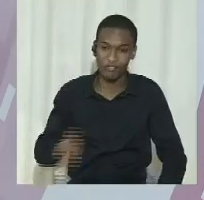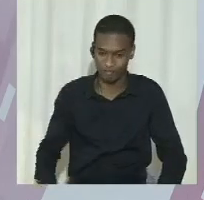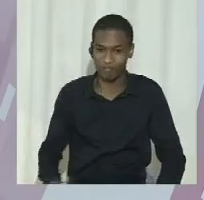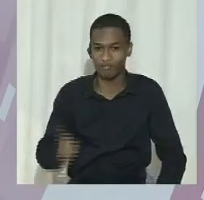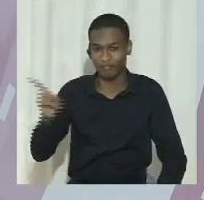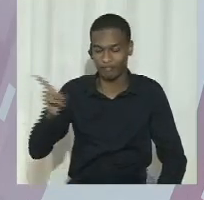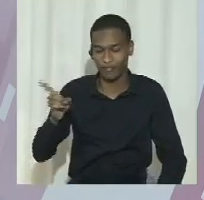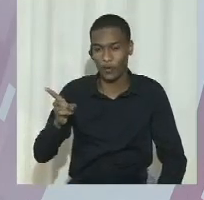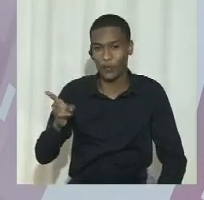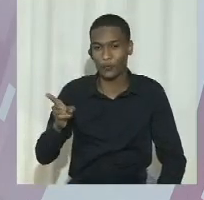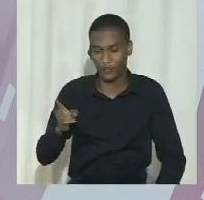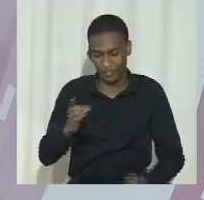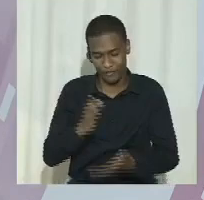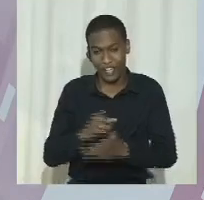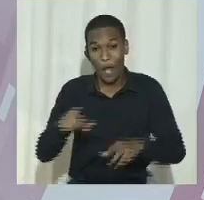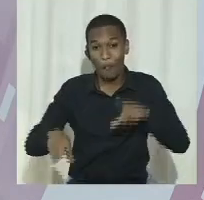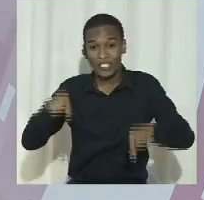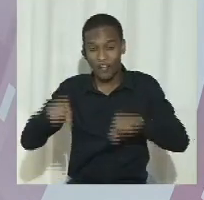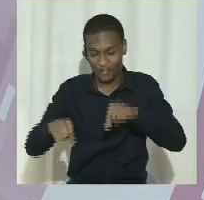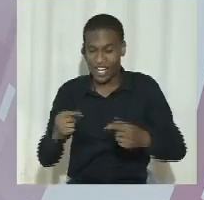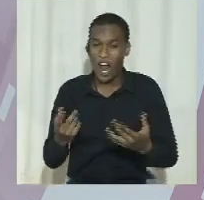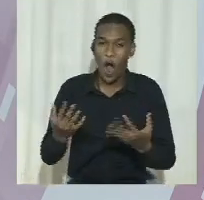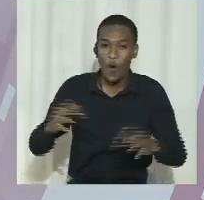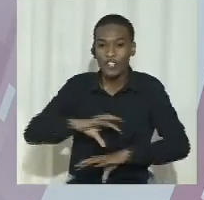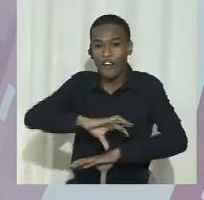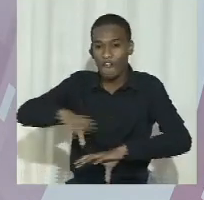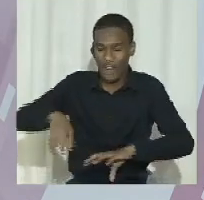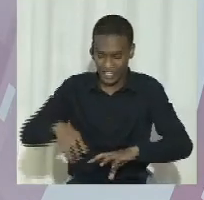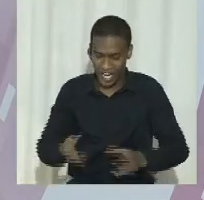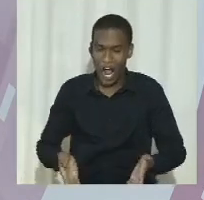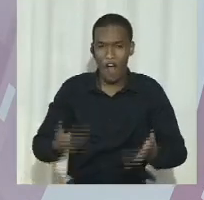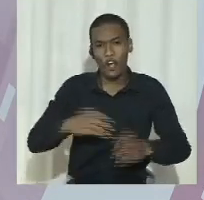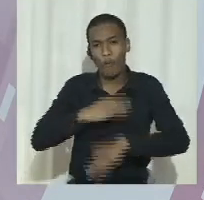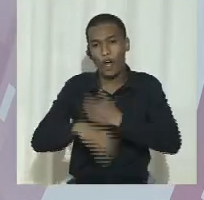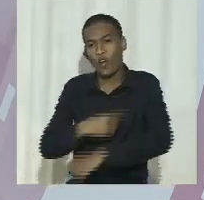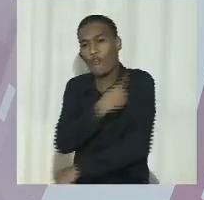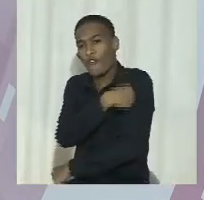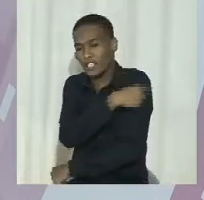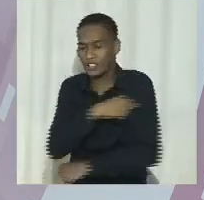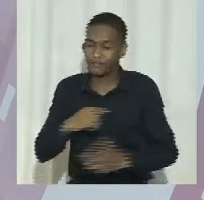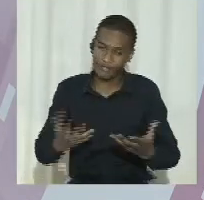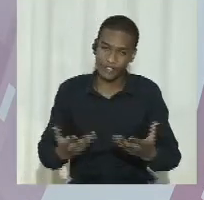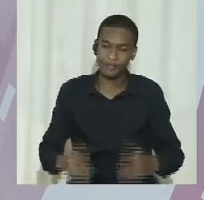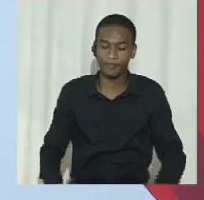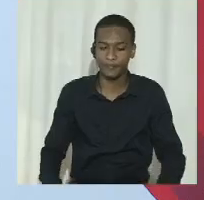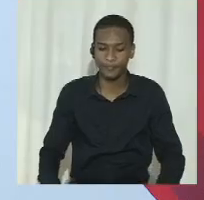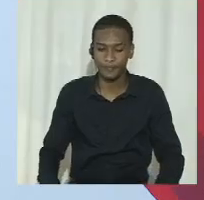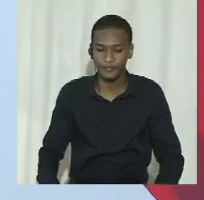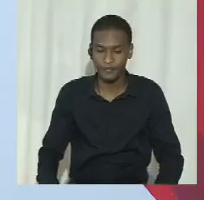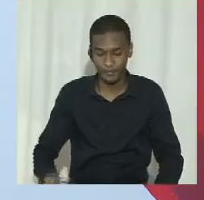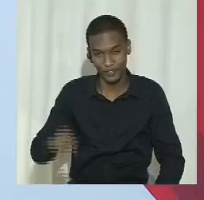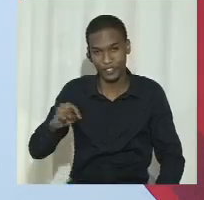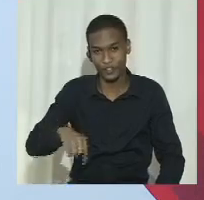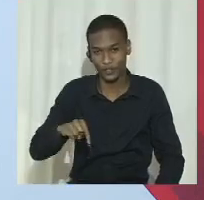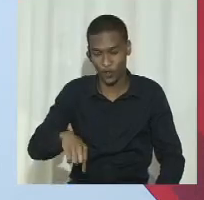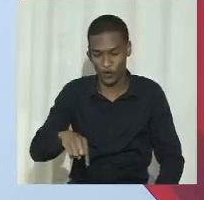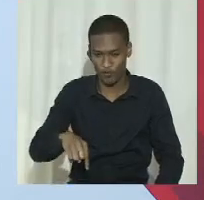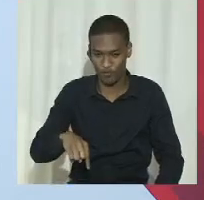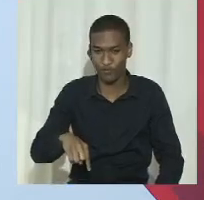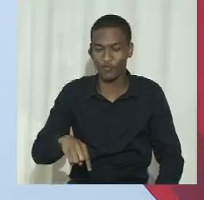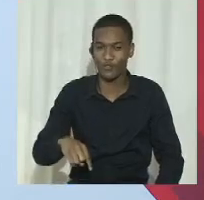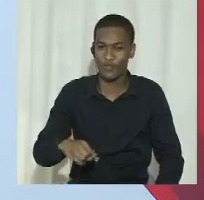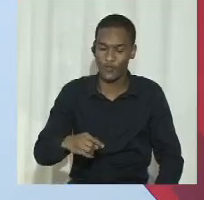hisafidianana koa zany arakaraka n'izay mety a amin'ny faritra zany vaksiny zany Ivadika loa efitra fa